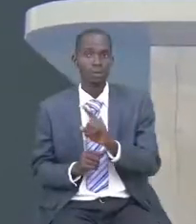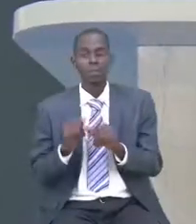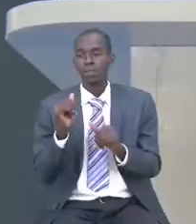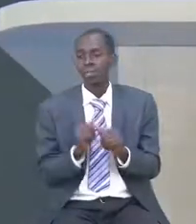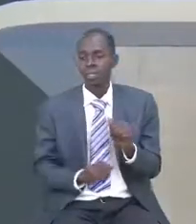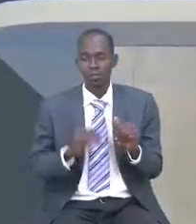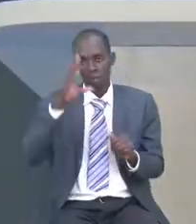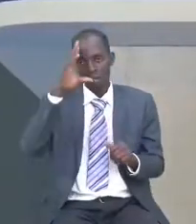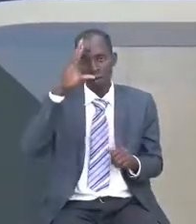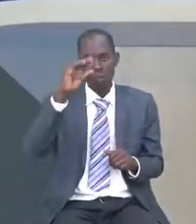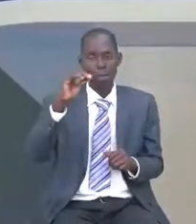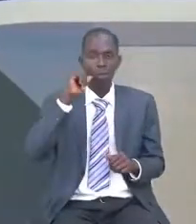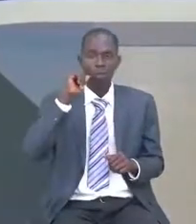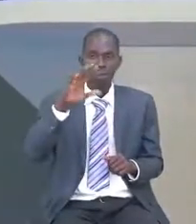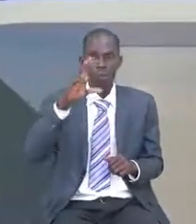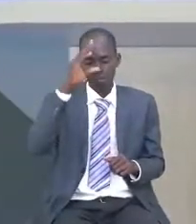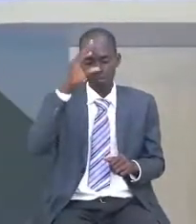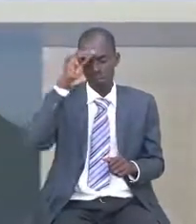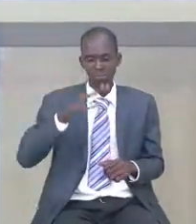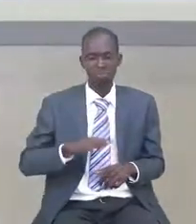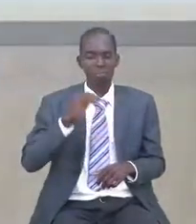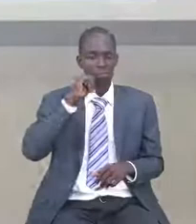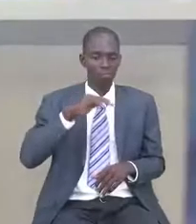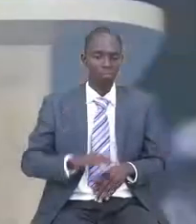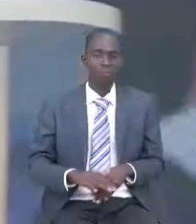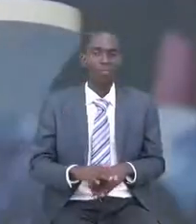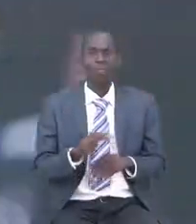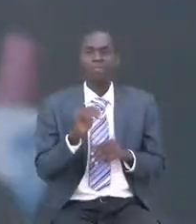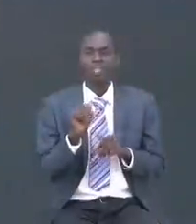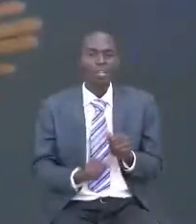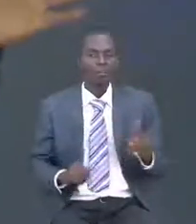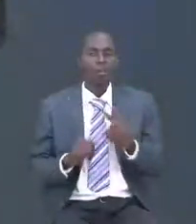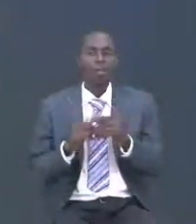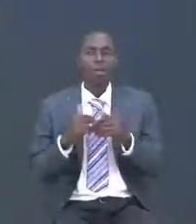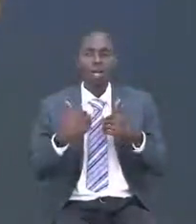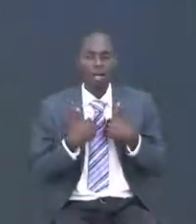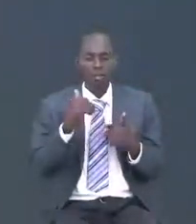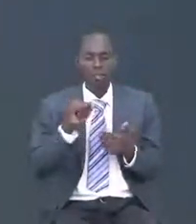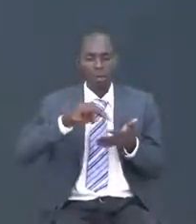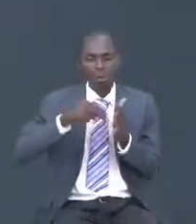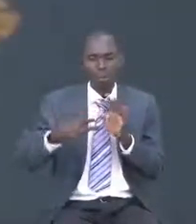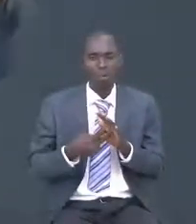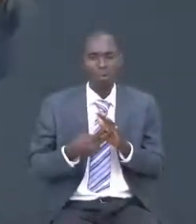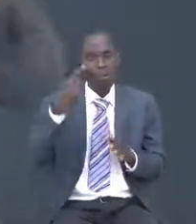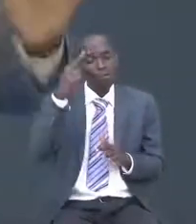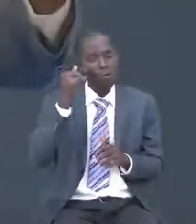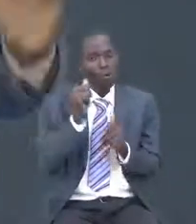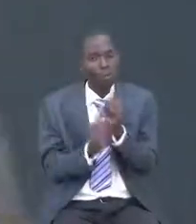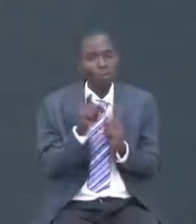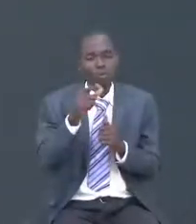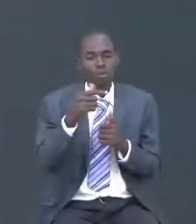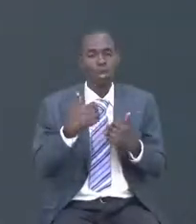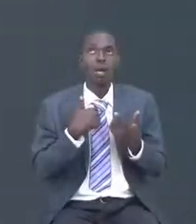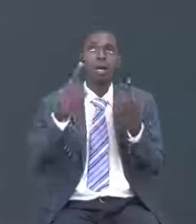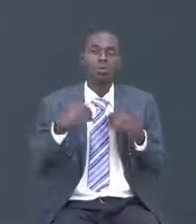femme, tout garçon, toute fille a un objectif, un plan pour lequel il est venu